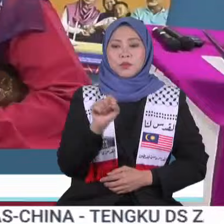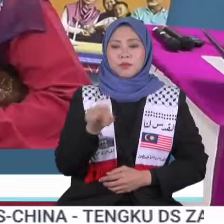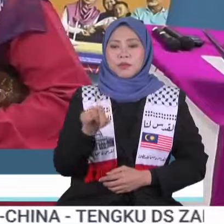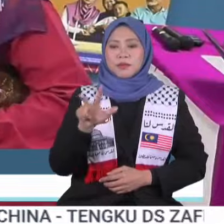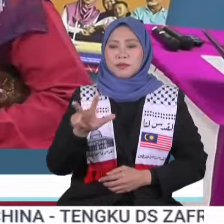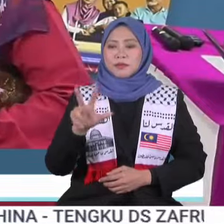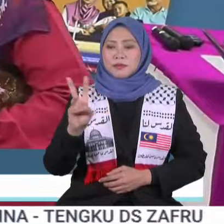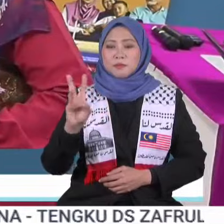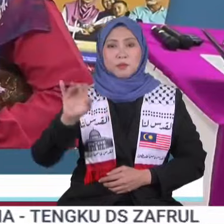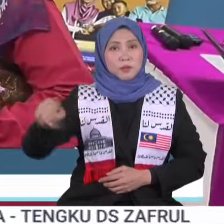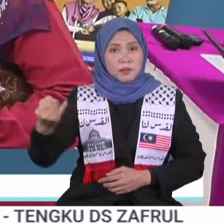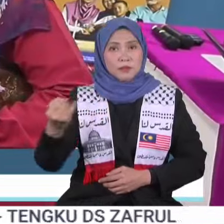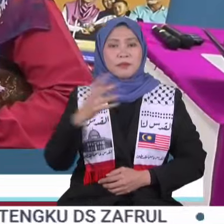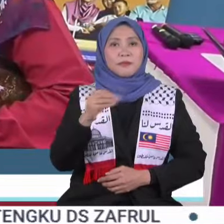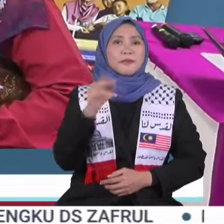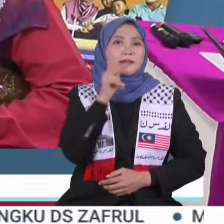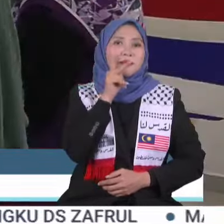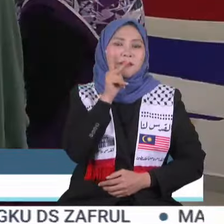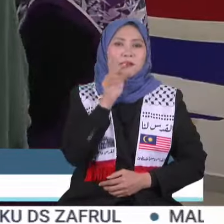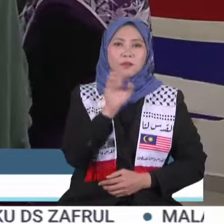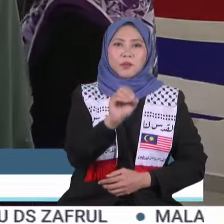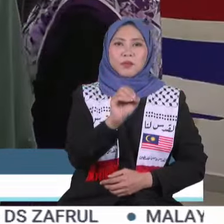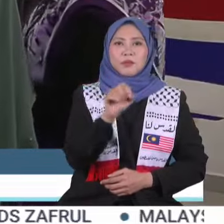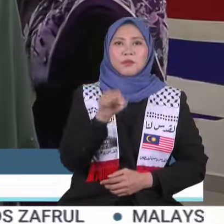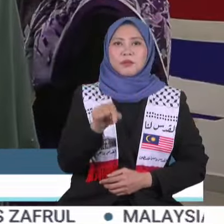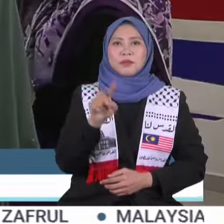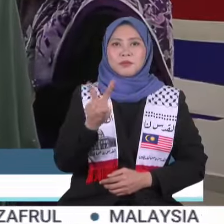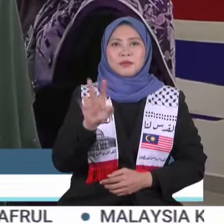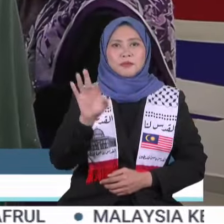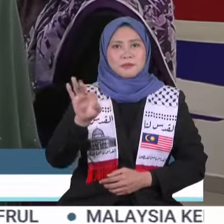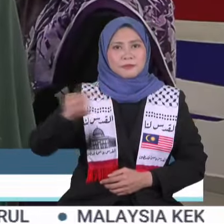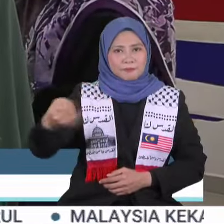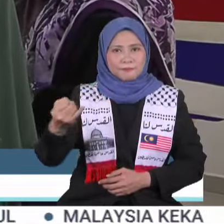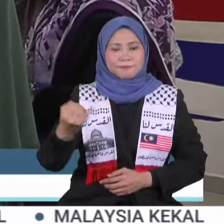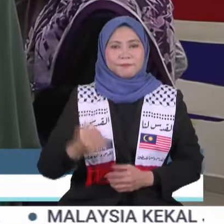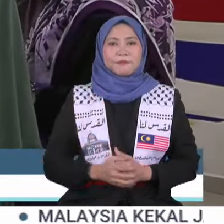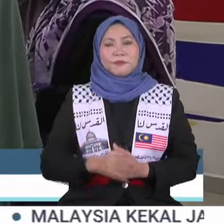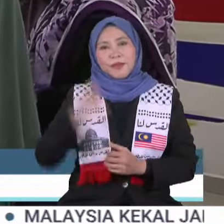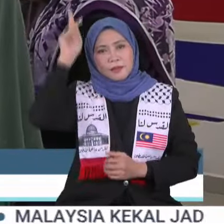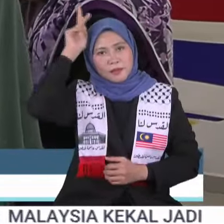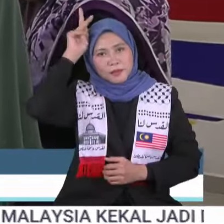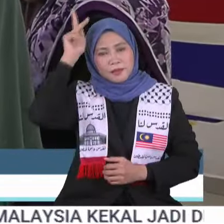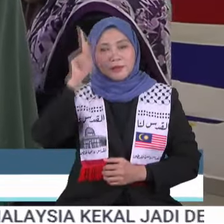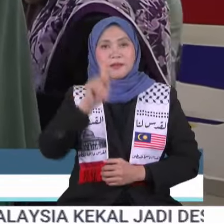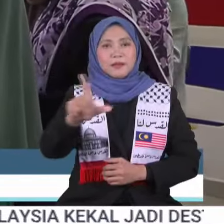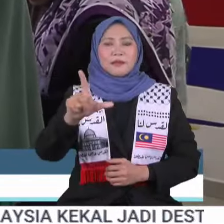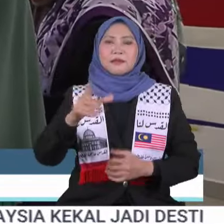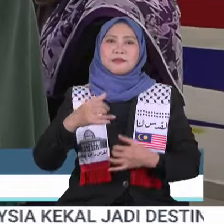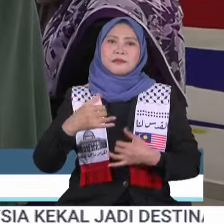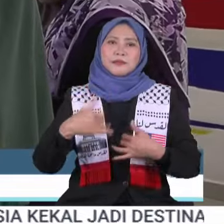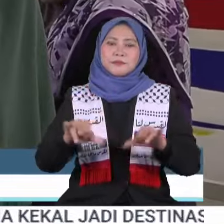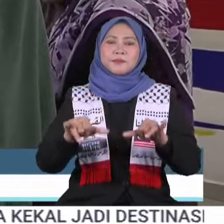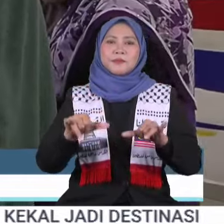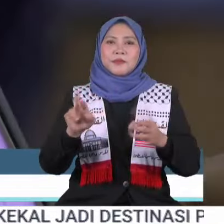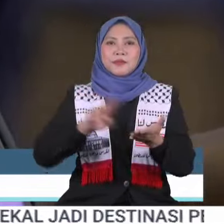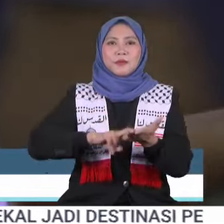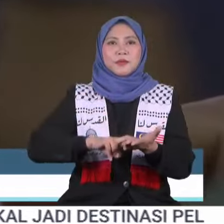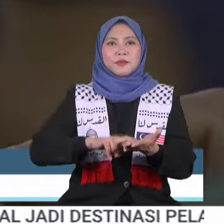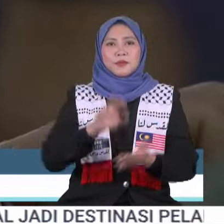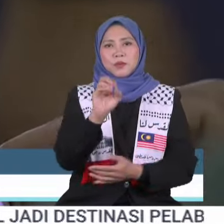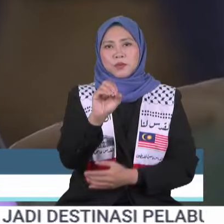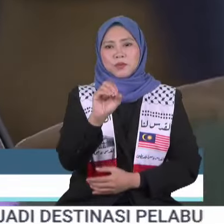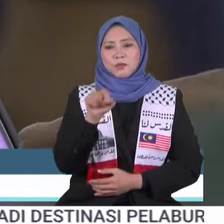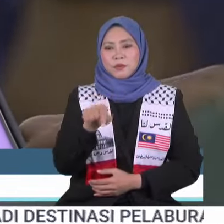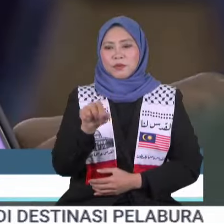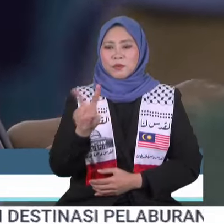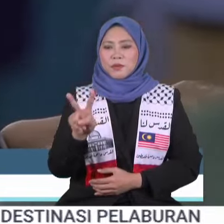0.36 juta dan Kedah 0.29 juta Kelantan dan Kuala Kuala Lumpur masing-masing mencatatkan